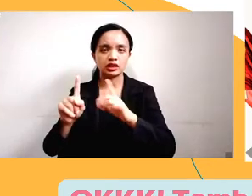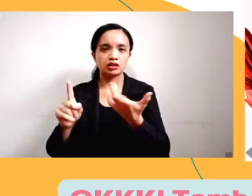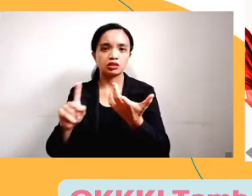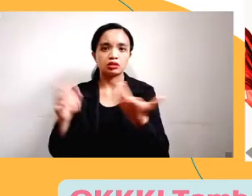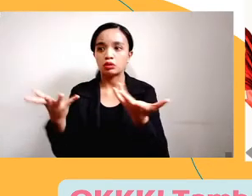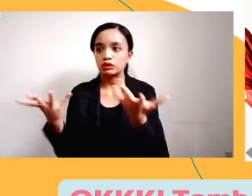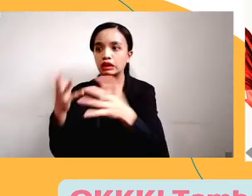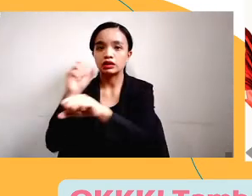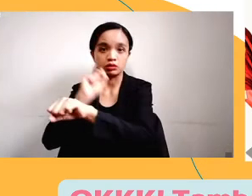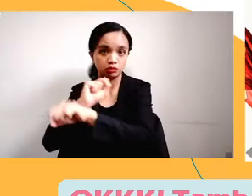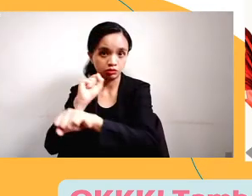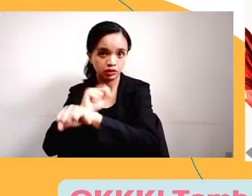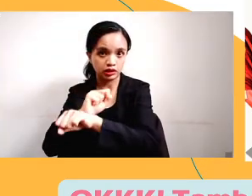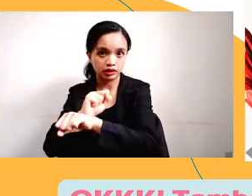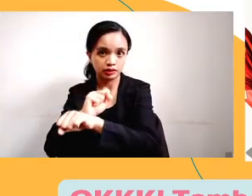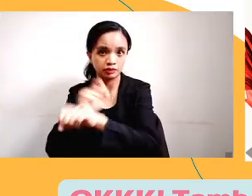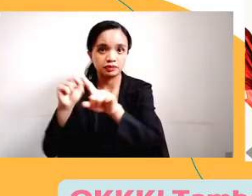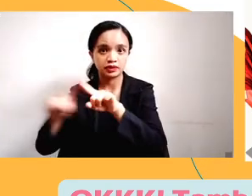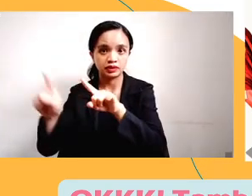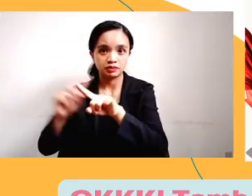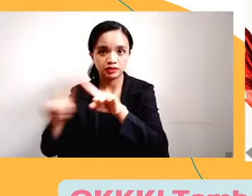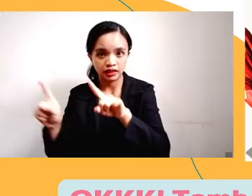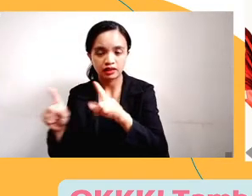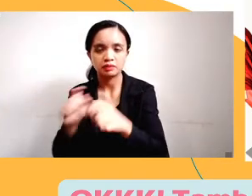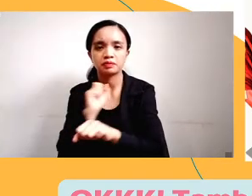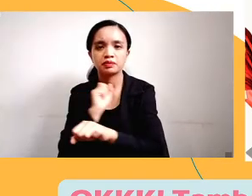pinagkakakitaan or